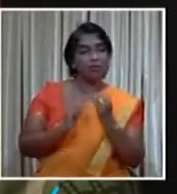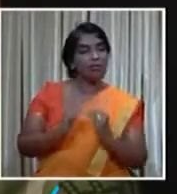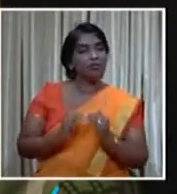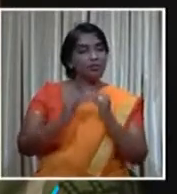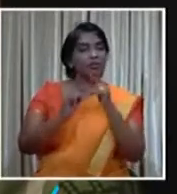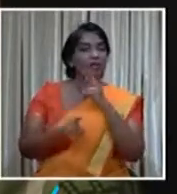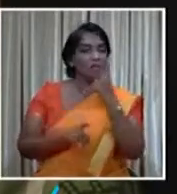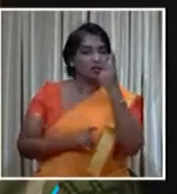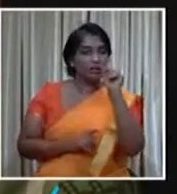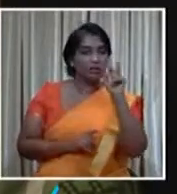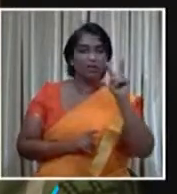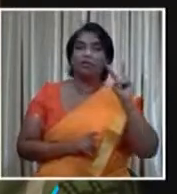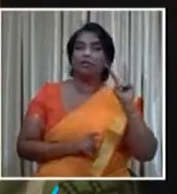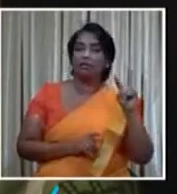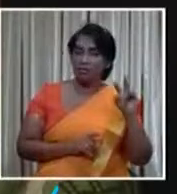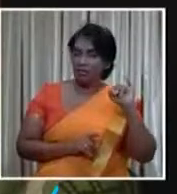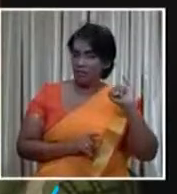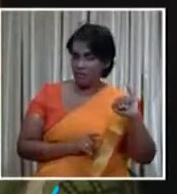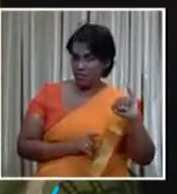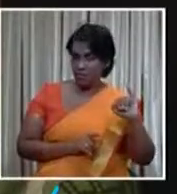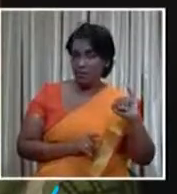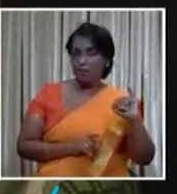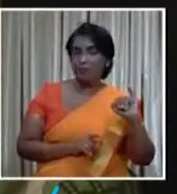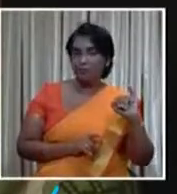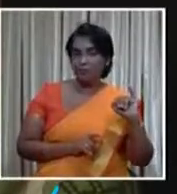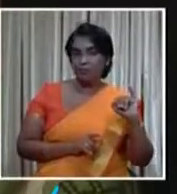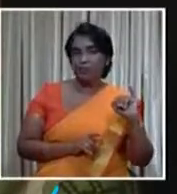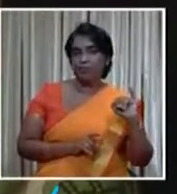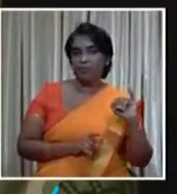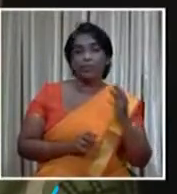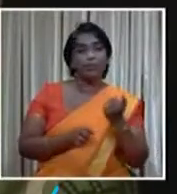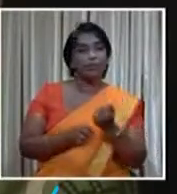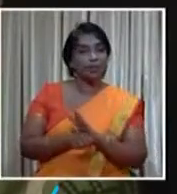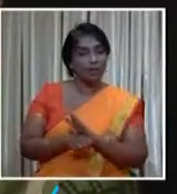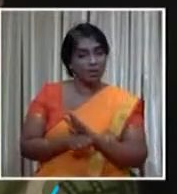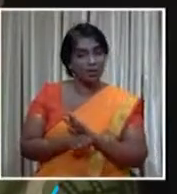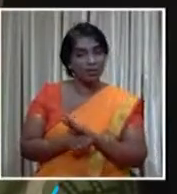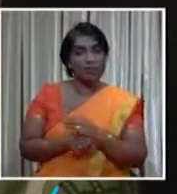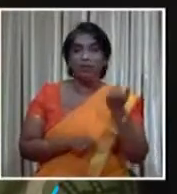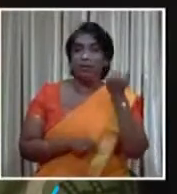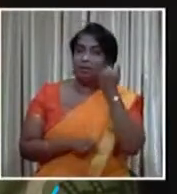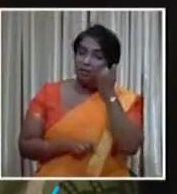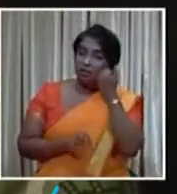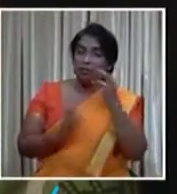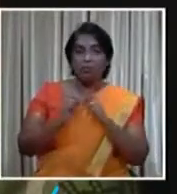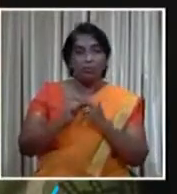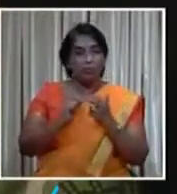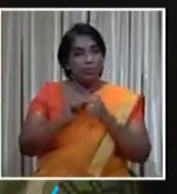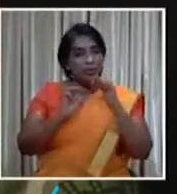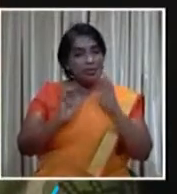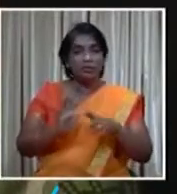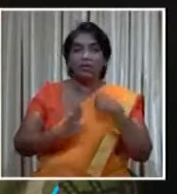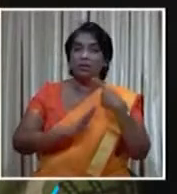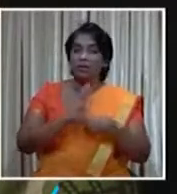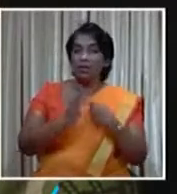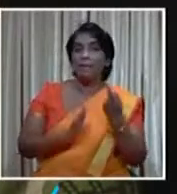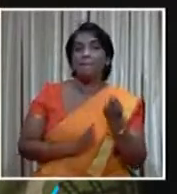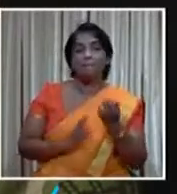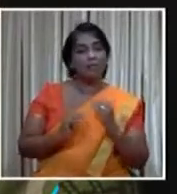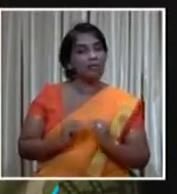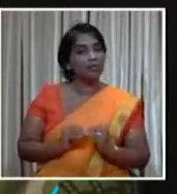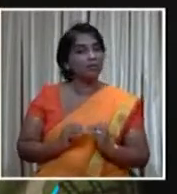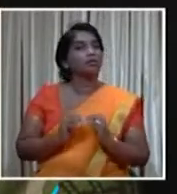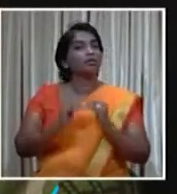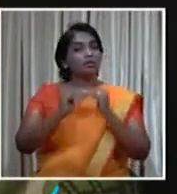වේගය 2.26යි. කොවිඩ් 19 වසංගතයෙන් හානියට පත් වූ ජාතික ආර්ථිකය